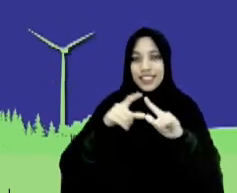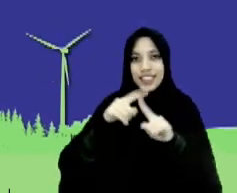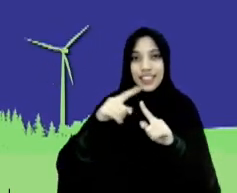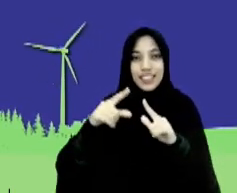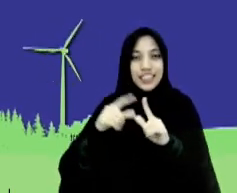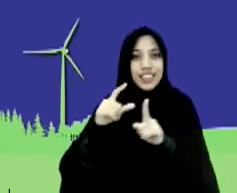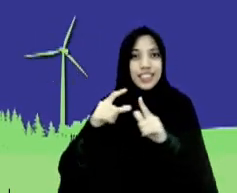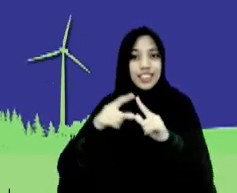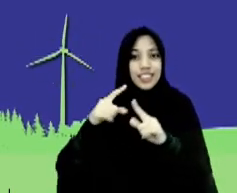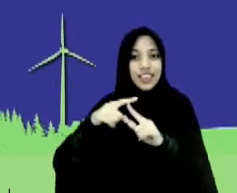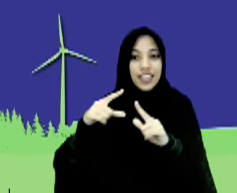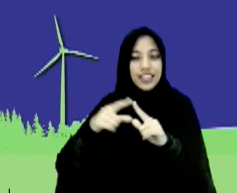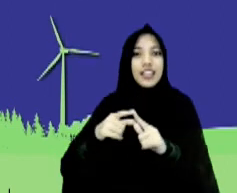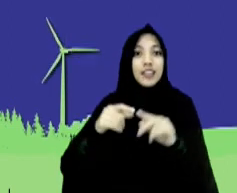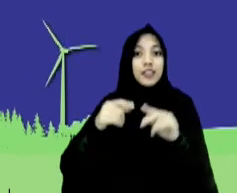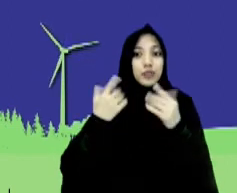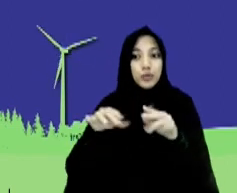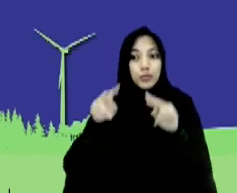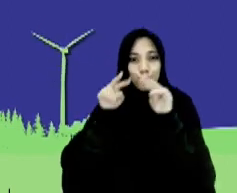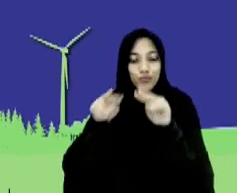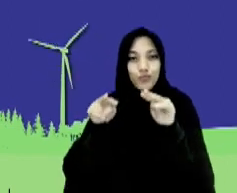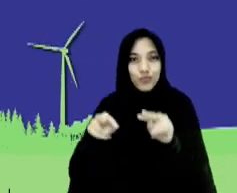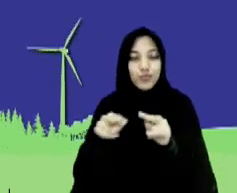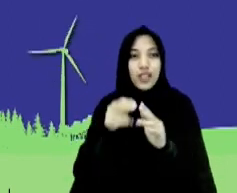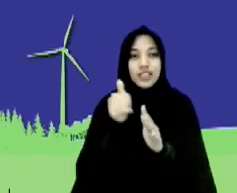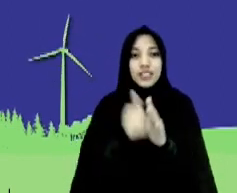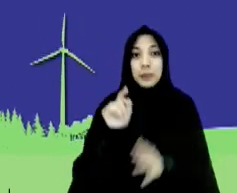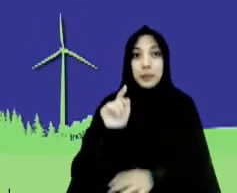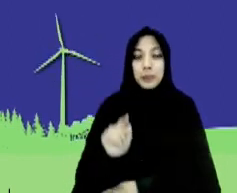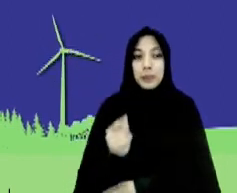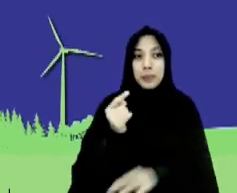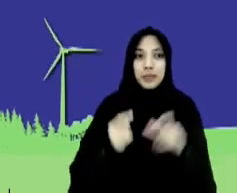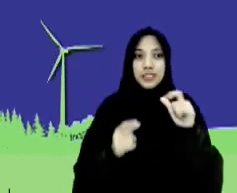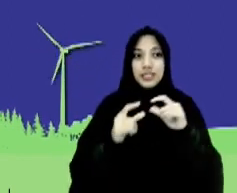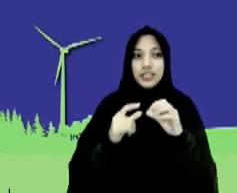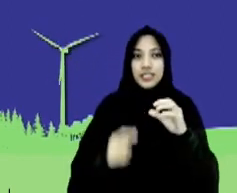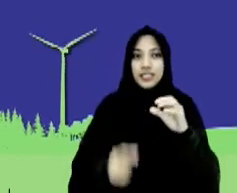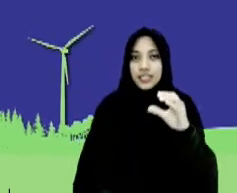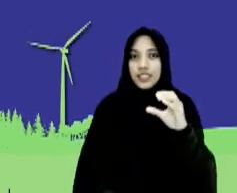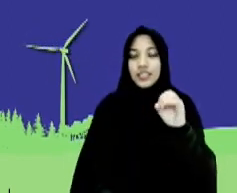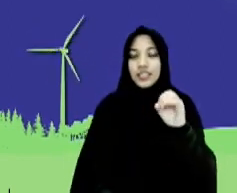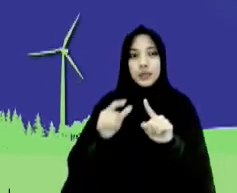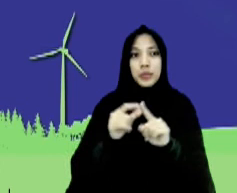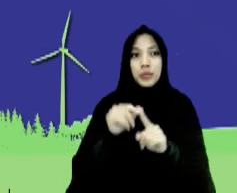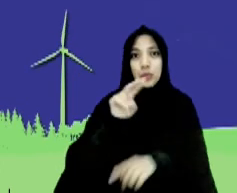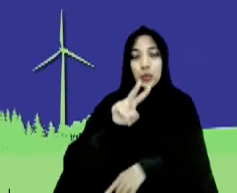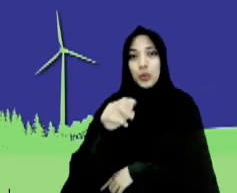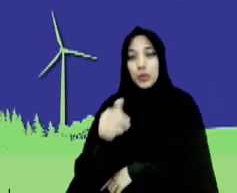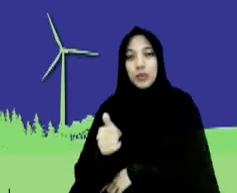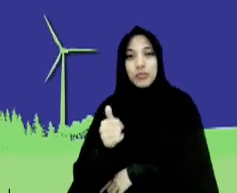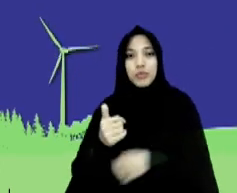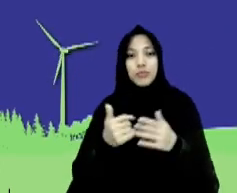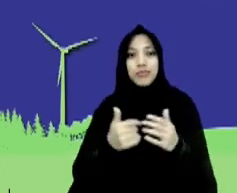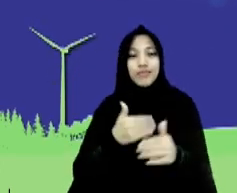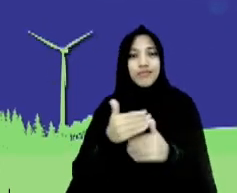sesi pertama virtual event road to cop 26 eh yang akan eh berlangsung bulan bulan depan